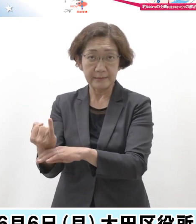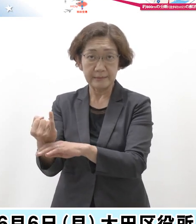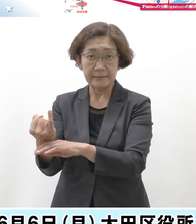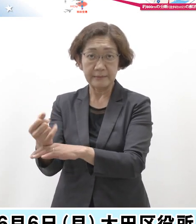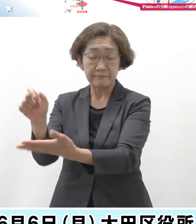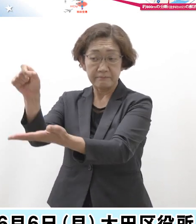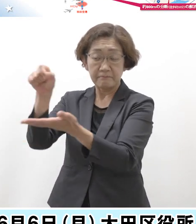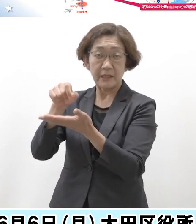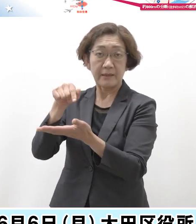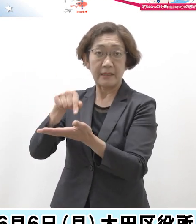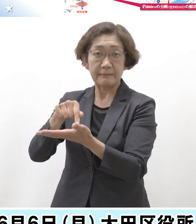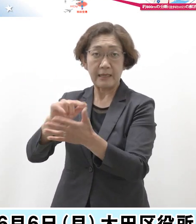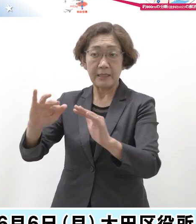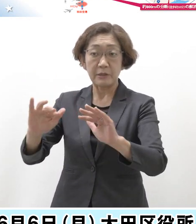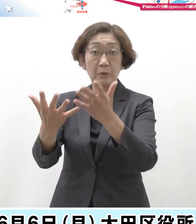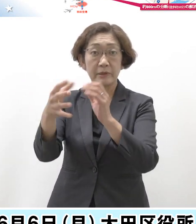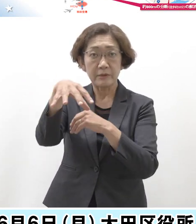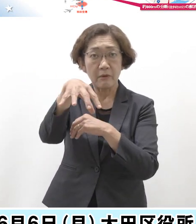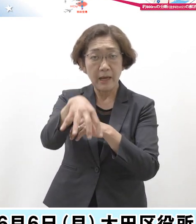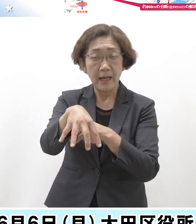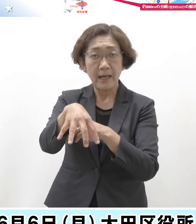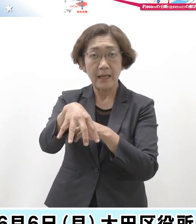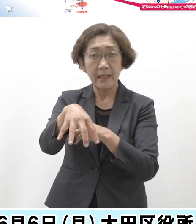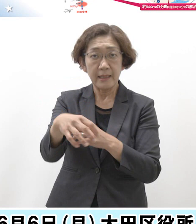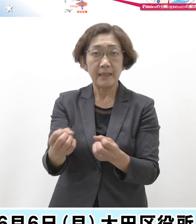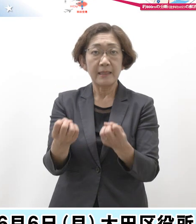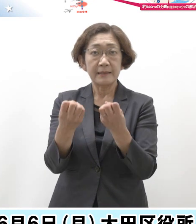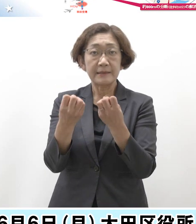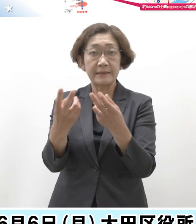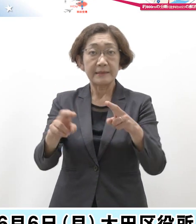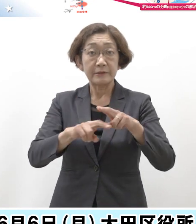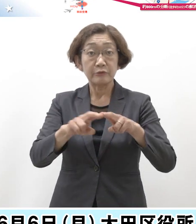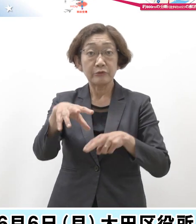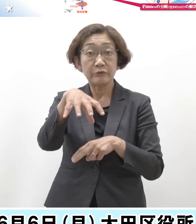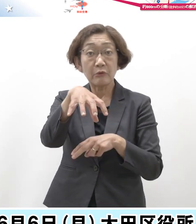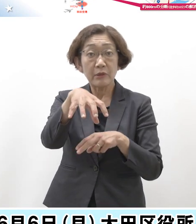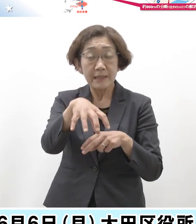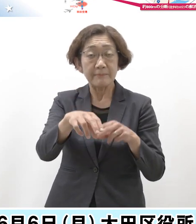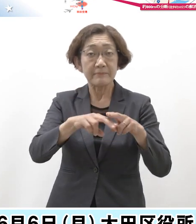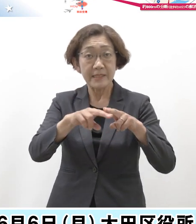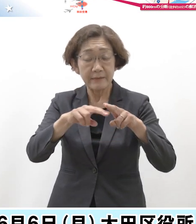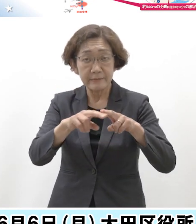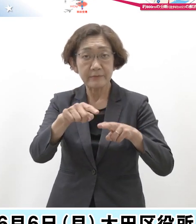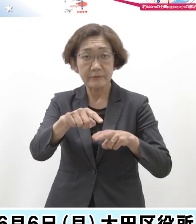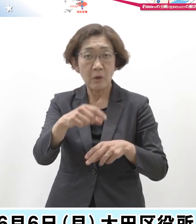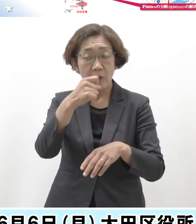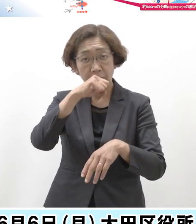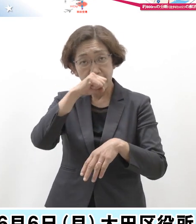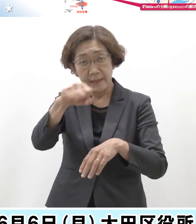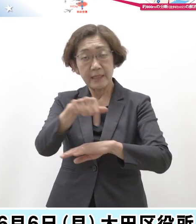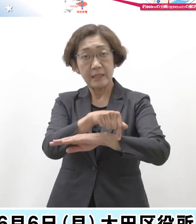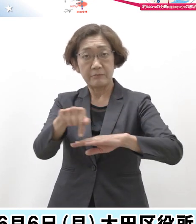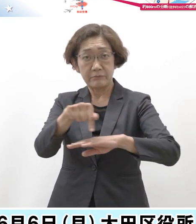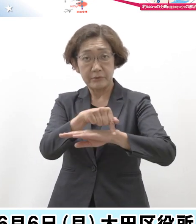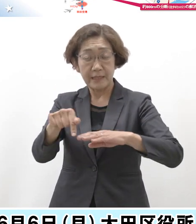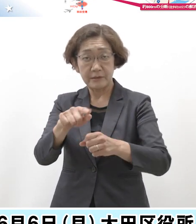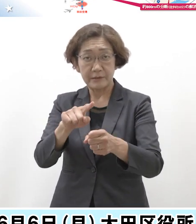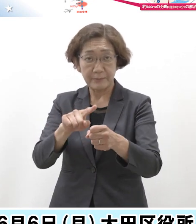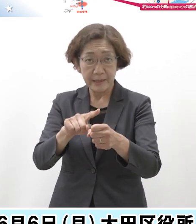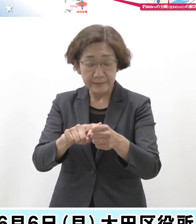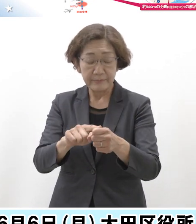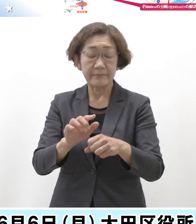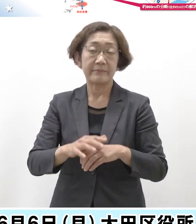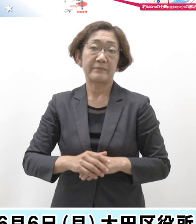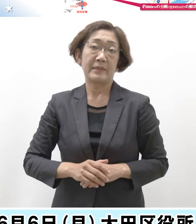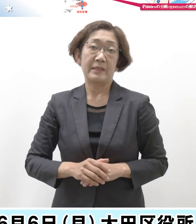協議の場において、新空港線をより良い事業プランとし、その結果をベース